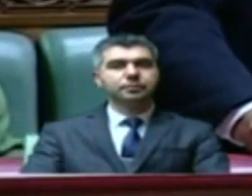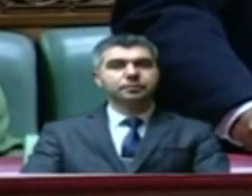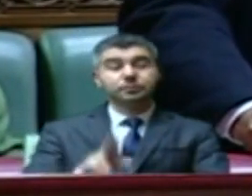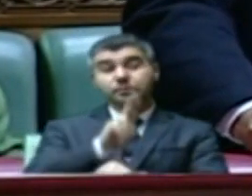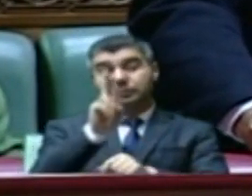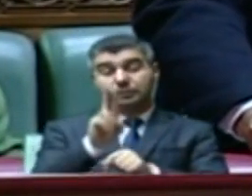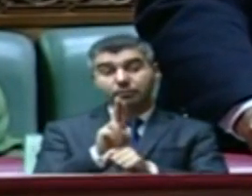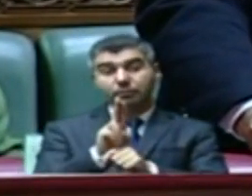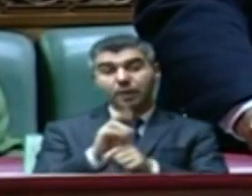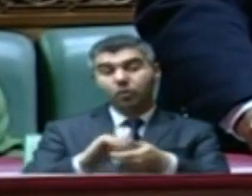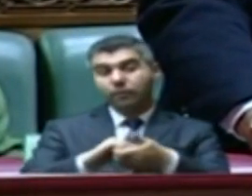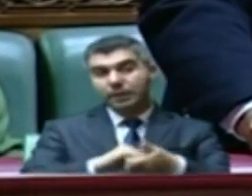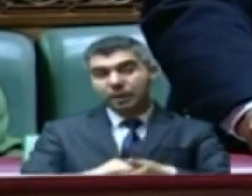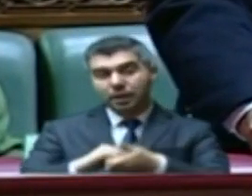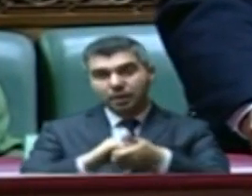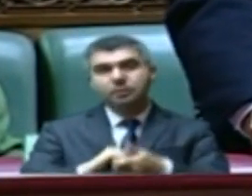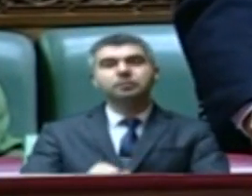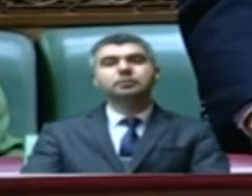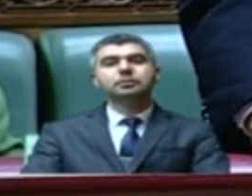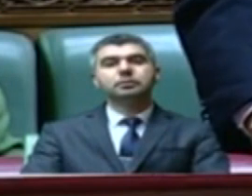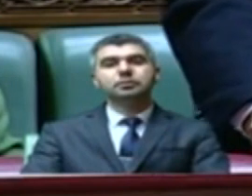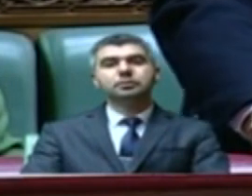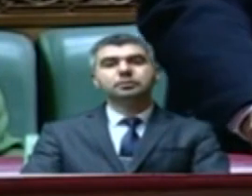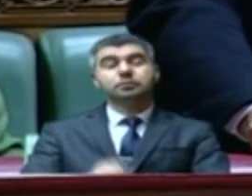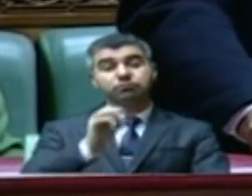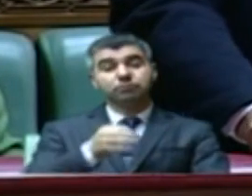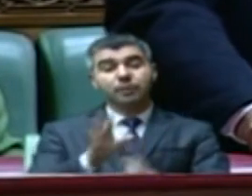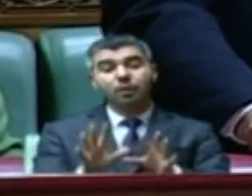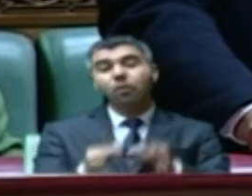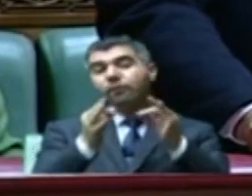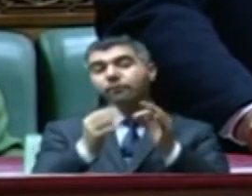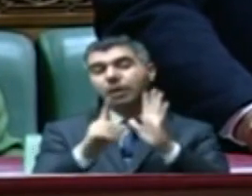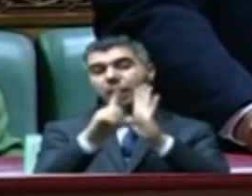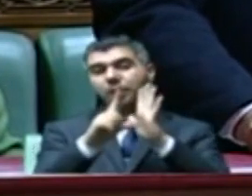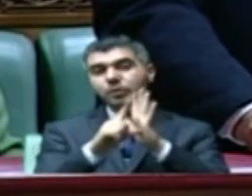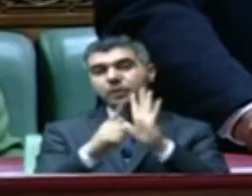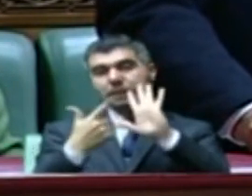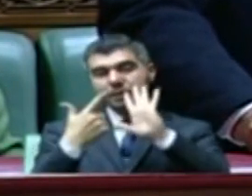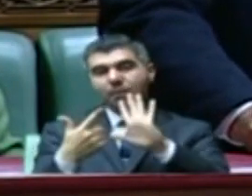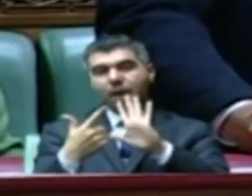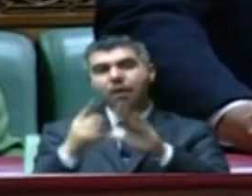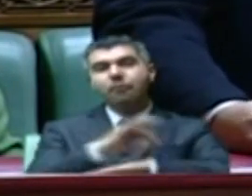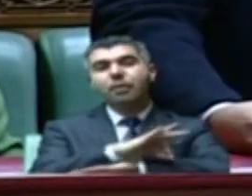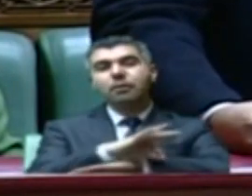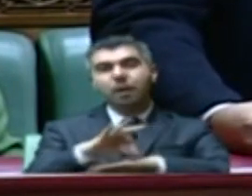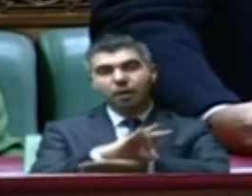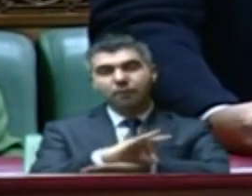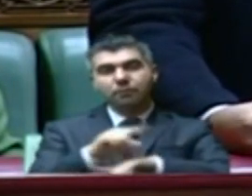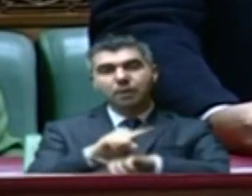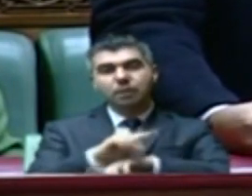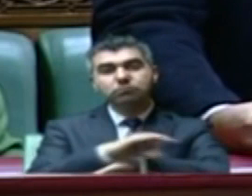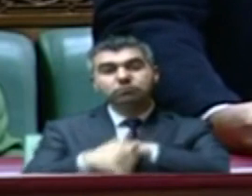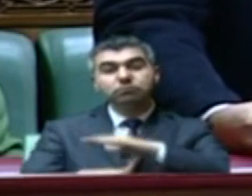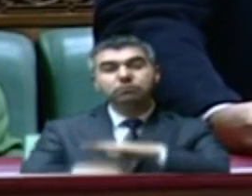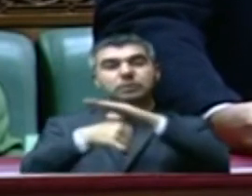سؤال مجموعة الكونفدرالية الديمقراطية للشغل تنص مقتضيات المادة 7 من النظام الأساسي العام للوظيفة العمومية على أن المجلس الأعلى للوظيفة